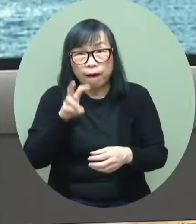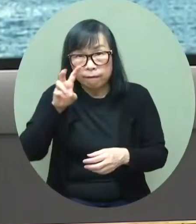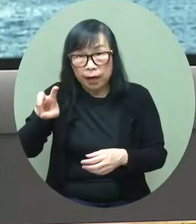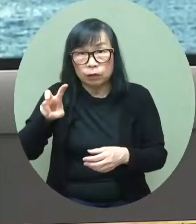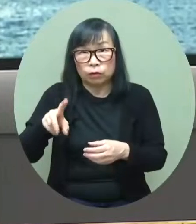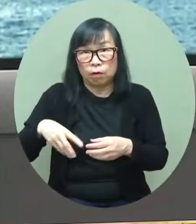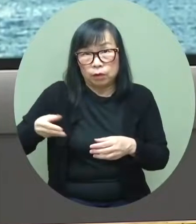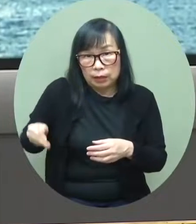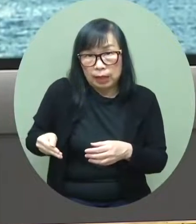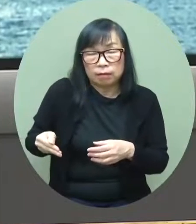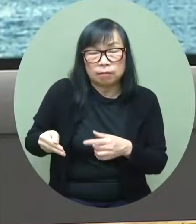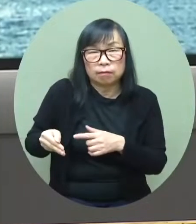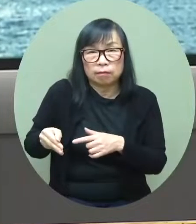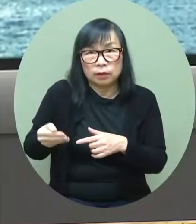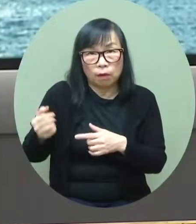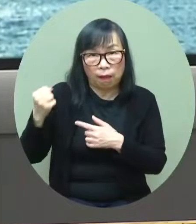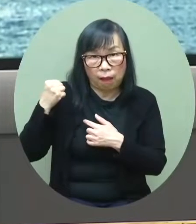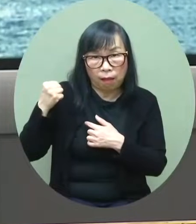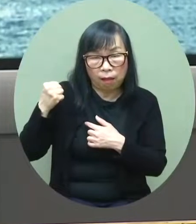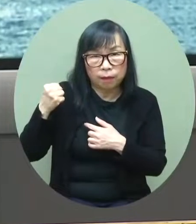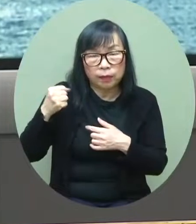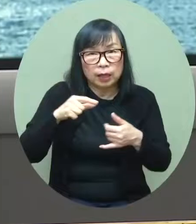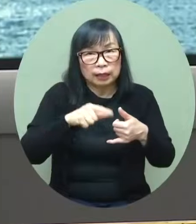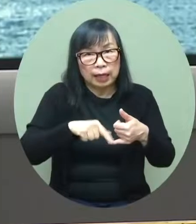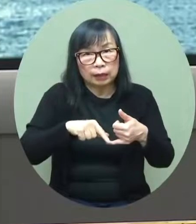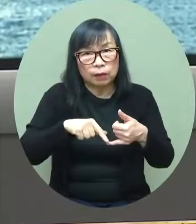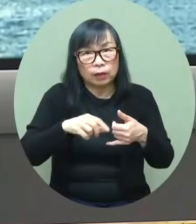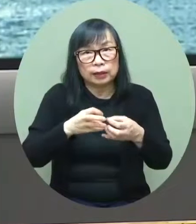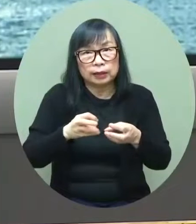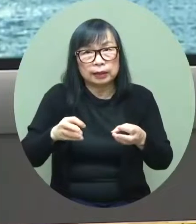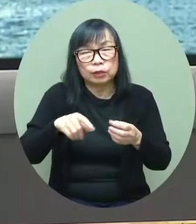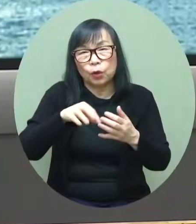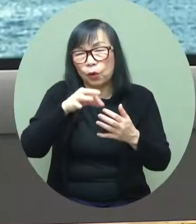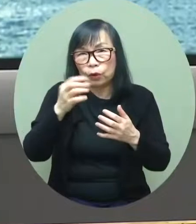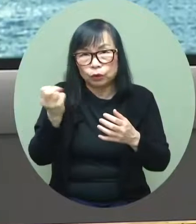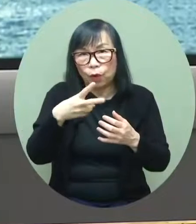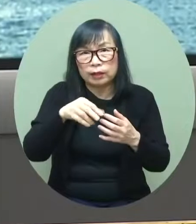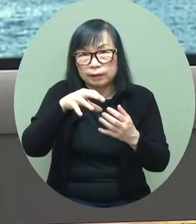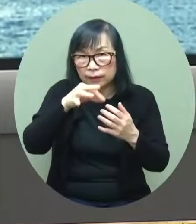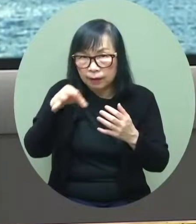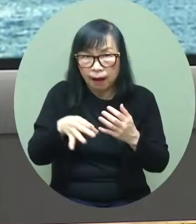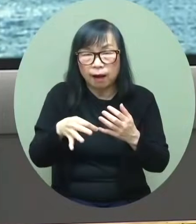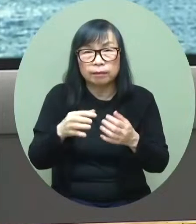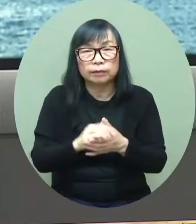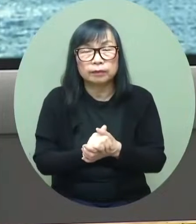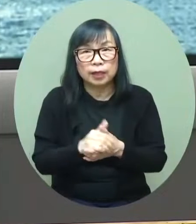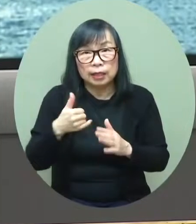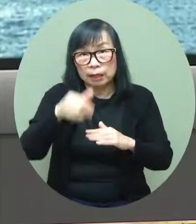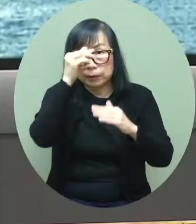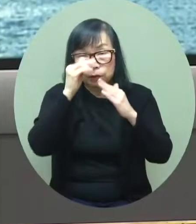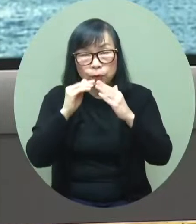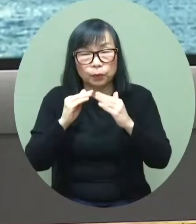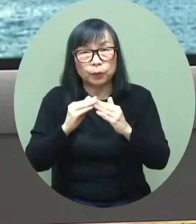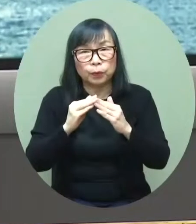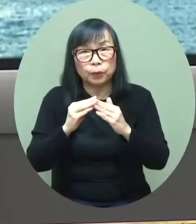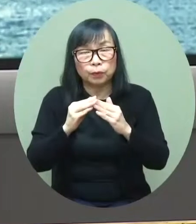呢在他本身的底線那裡是再差了的。那他呢入院的時候呢，